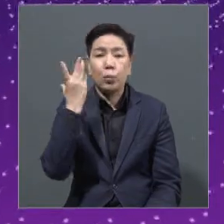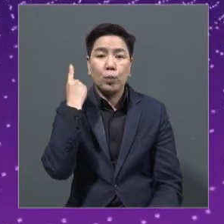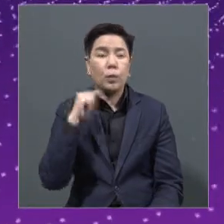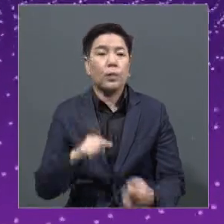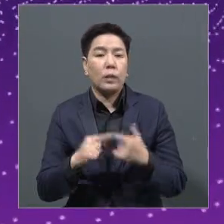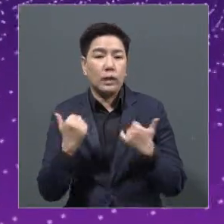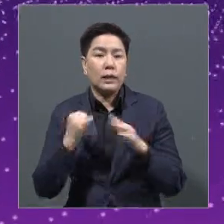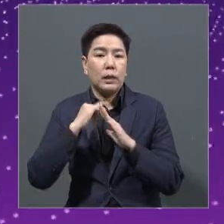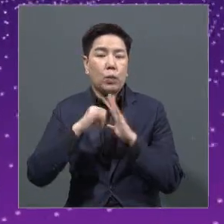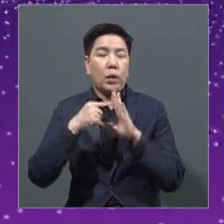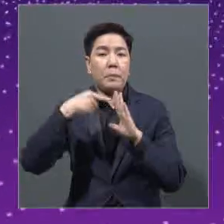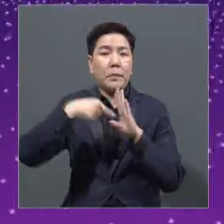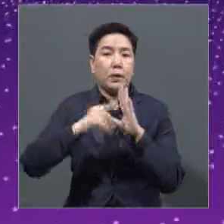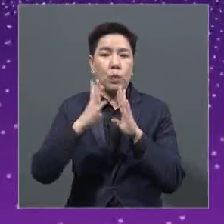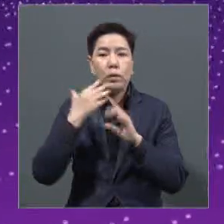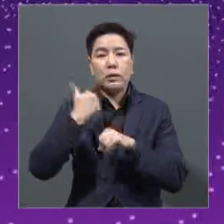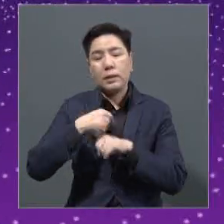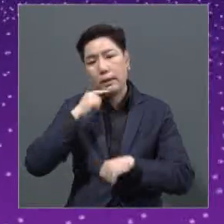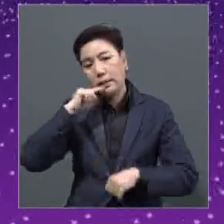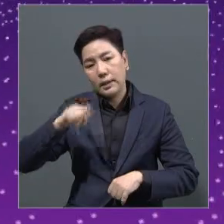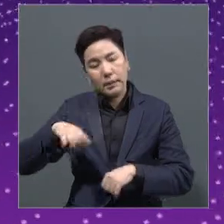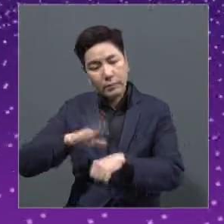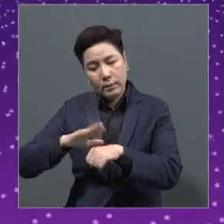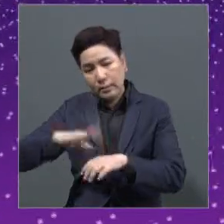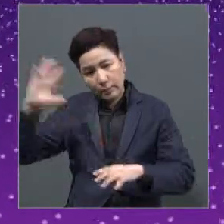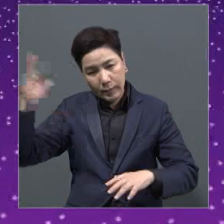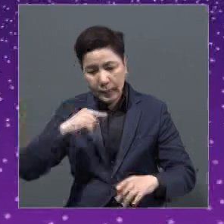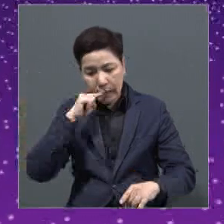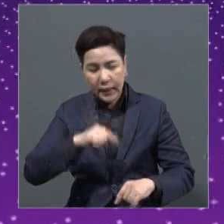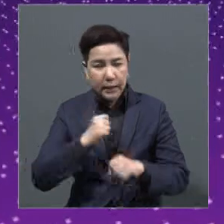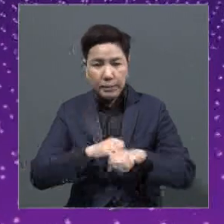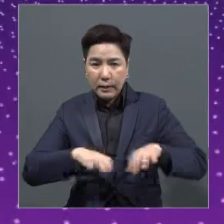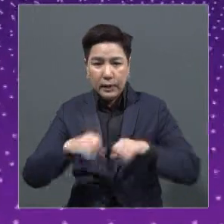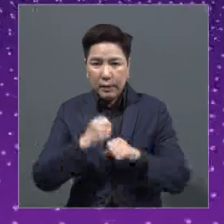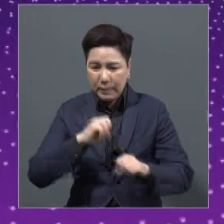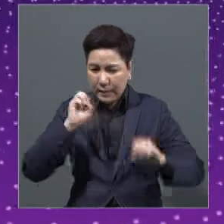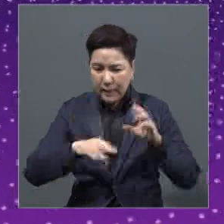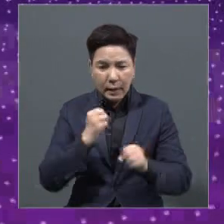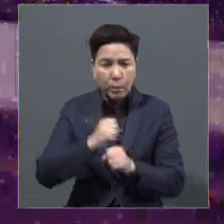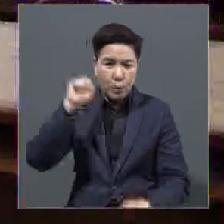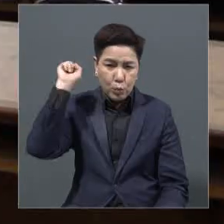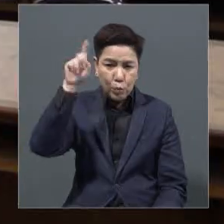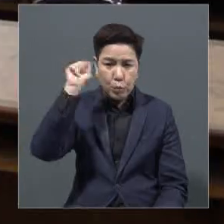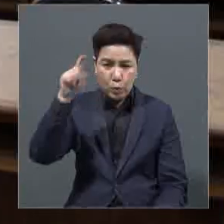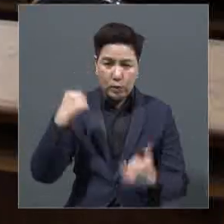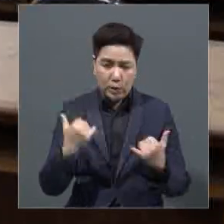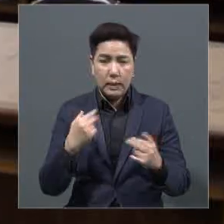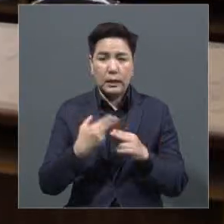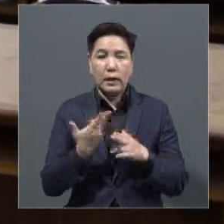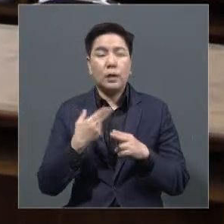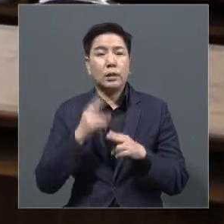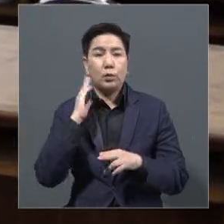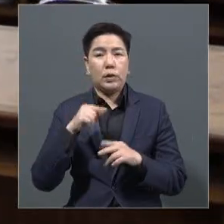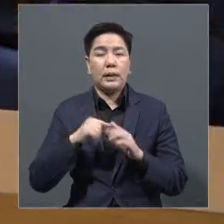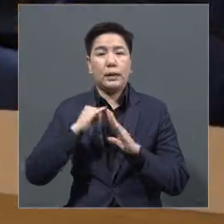ผู้ว่าราชการจังหวัดพิษณุโลกครับเลยเรียกประชุมเพื่อแก้ปัญหาสั่งจัดการที่ทิ้งขยะดวนครับนายภูสิต